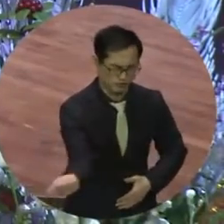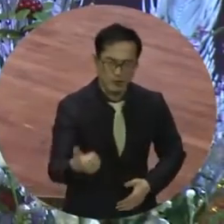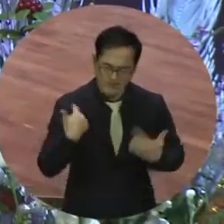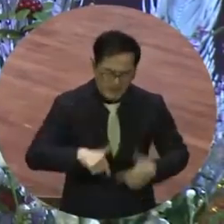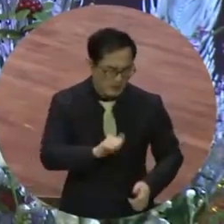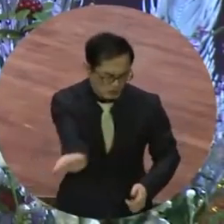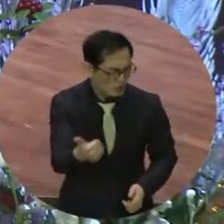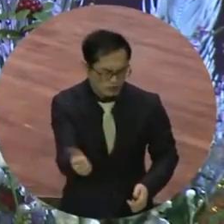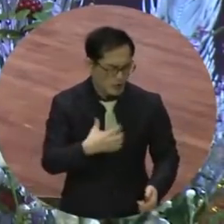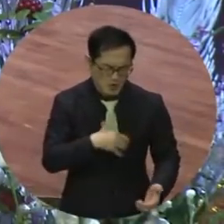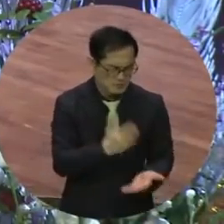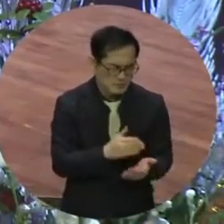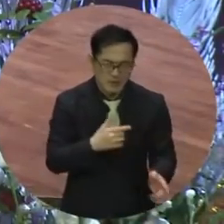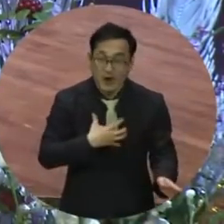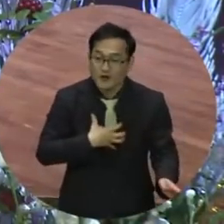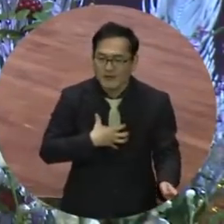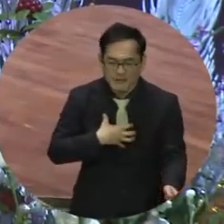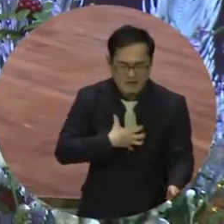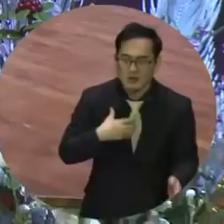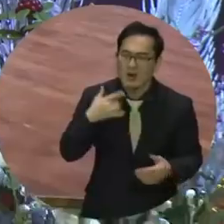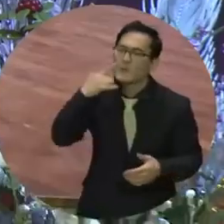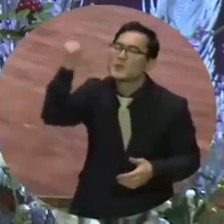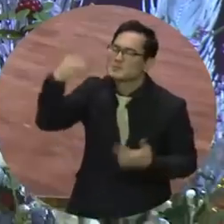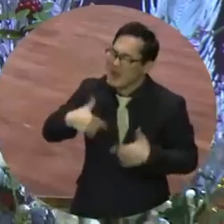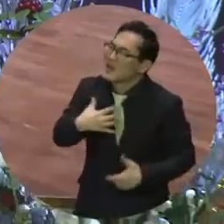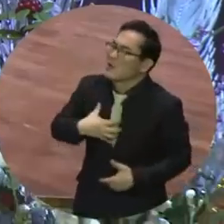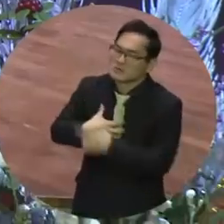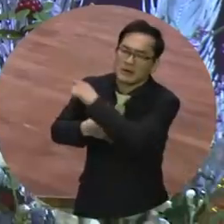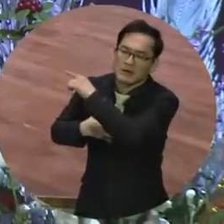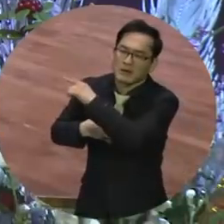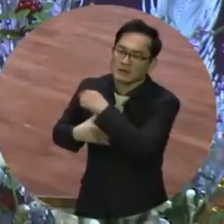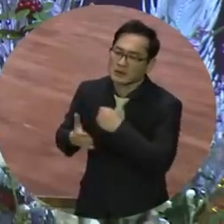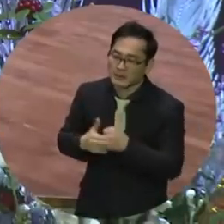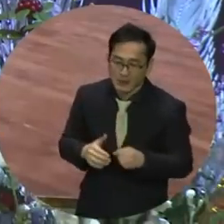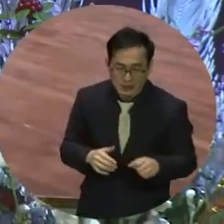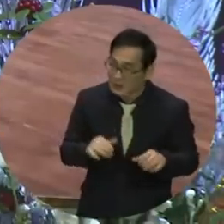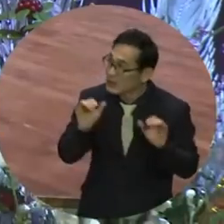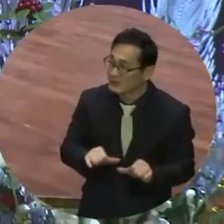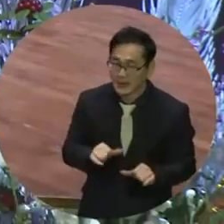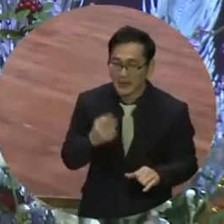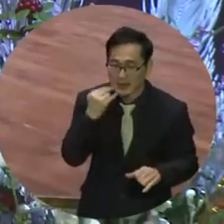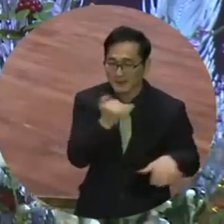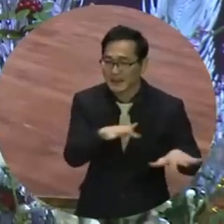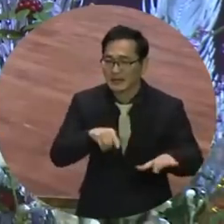했다니까. 바닷가 살면서도 빠져 죽는다고.